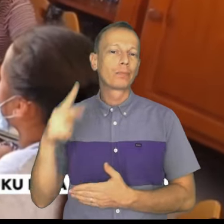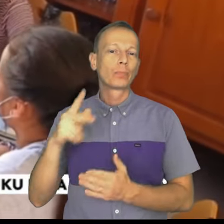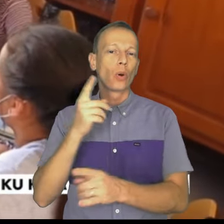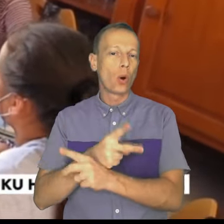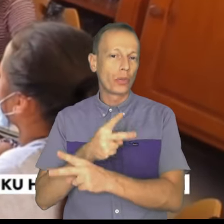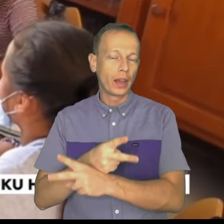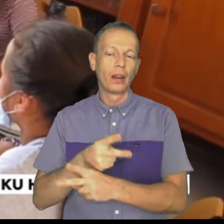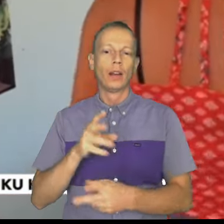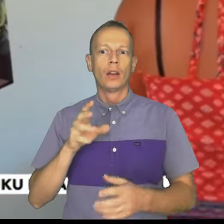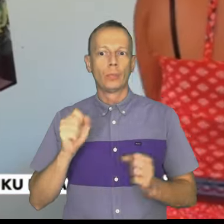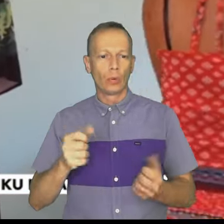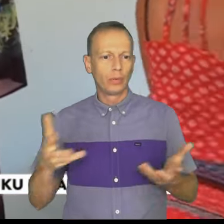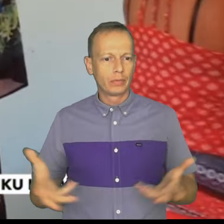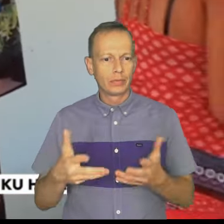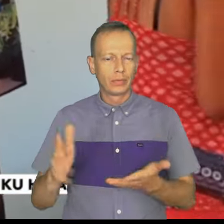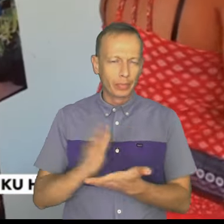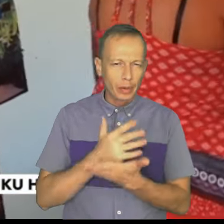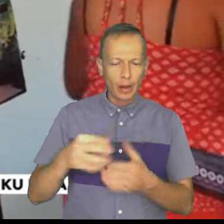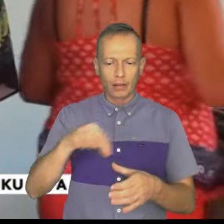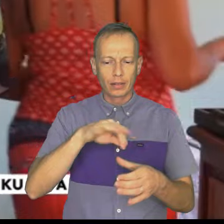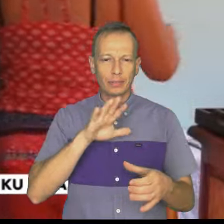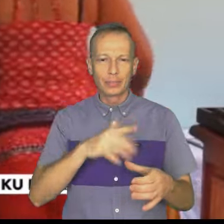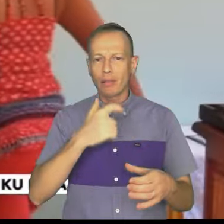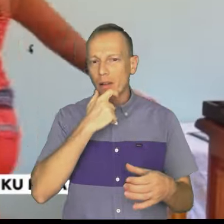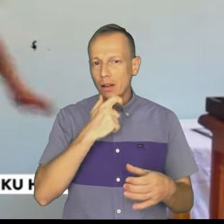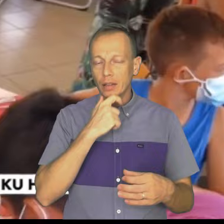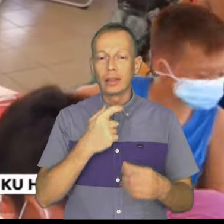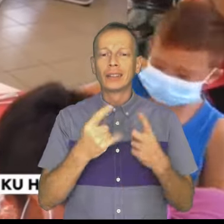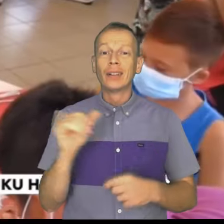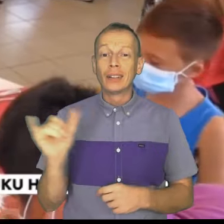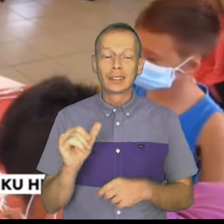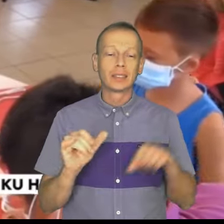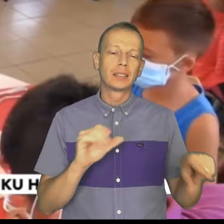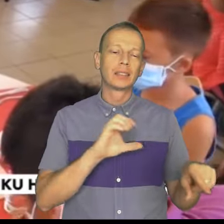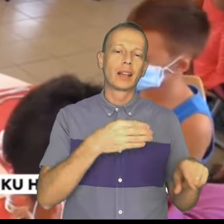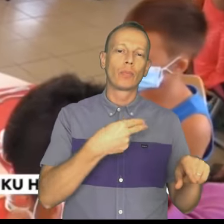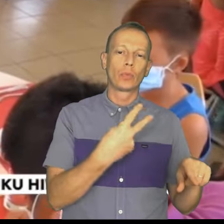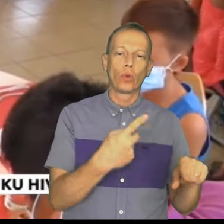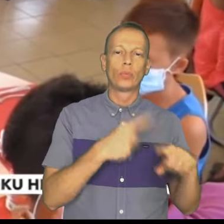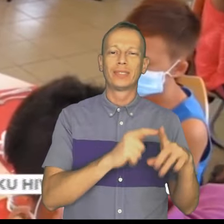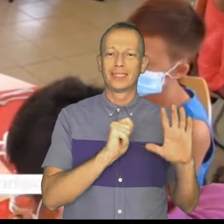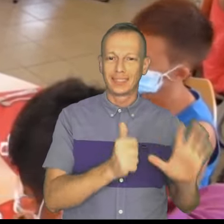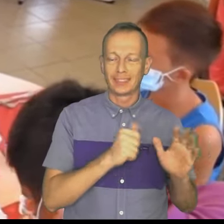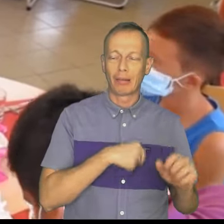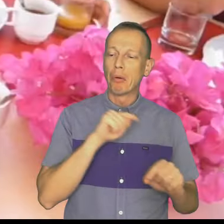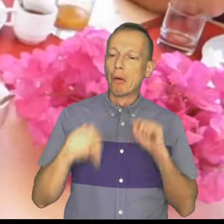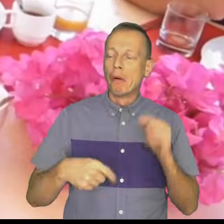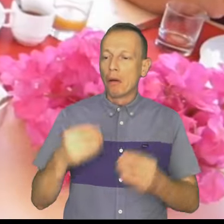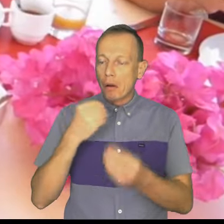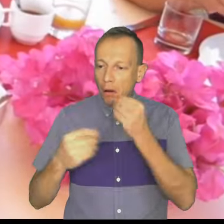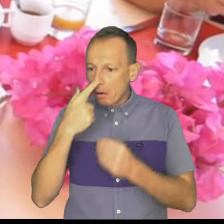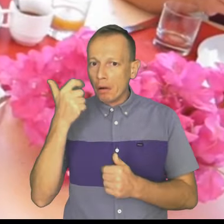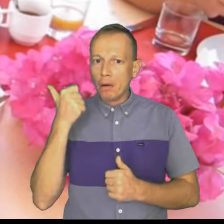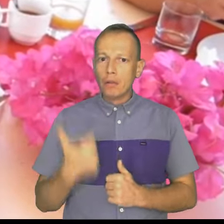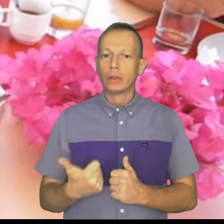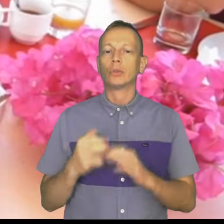britannique traditionnel. Les clients sont bien sûr les élèves de la CM2 et de la 6e qui ont beaucoup apprécié les réactions